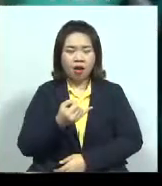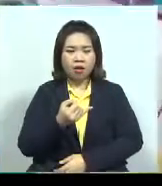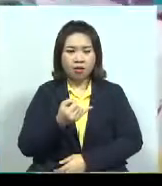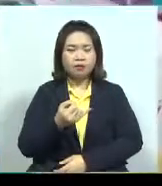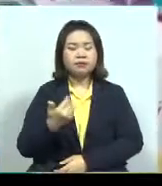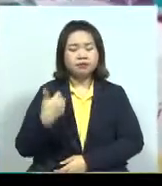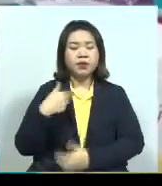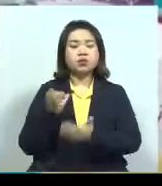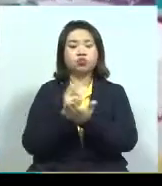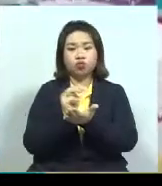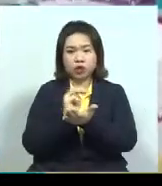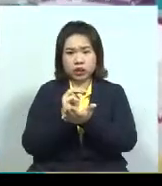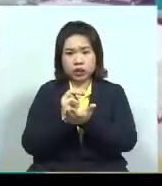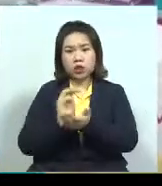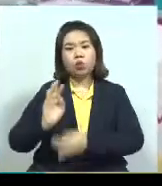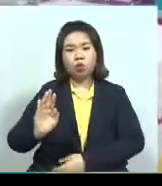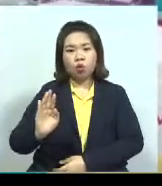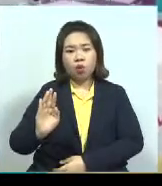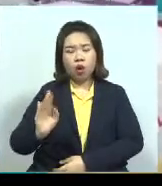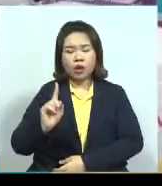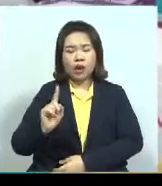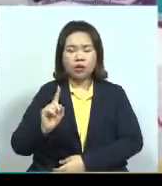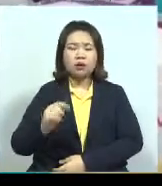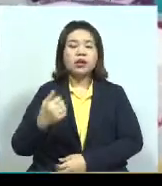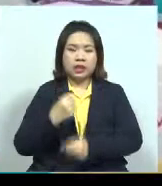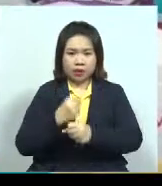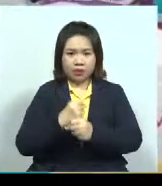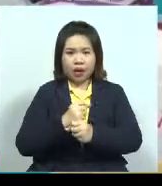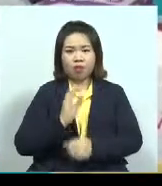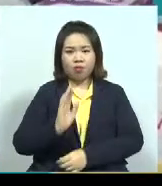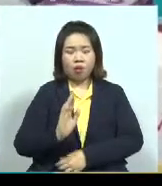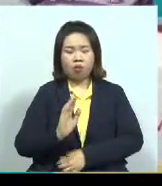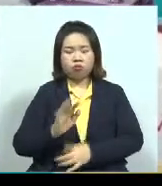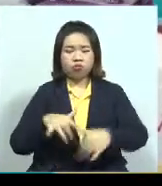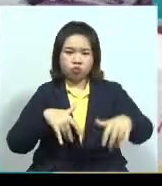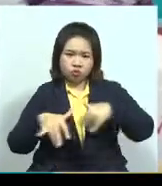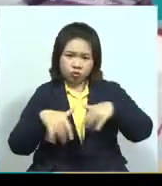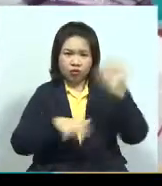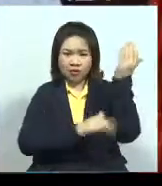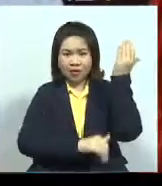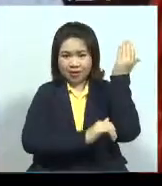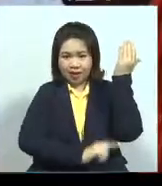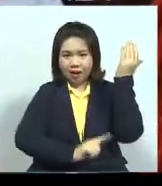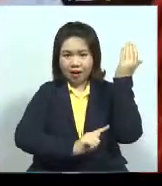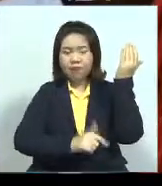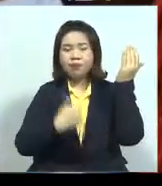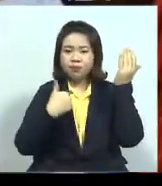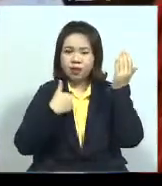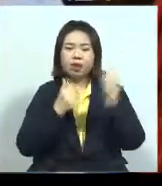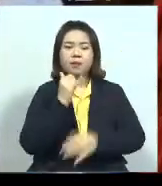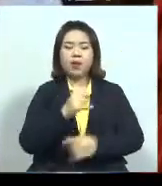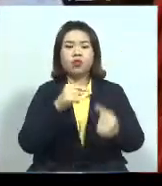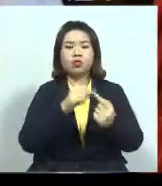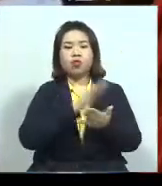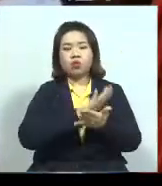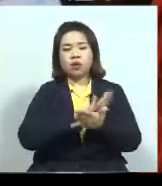าลัยมูลนิธิปิดทองหลังพระสืบสานแนวพระราชดำริสาธารณสุขจังหวัดยะลาลงพื้นที่โรงเรียนบรร